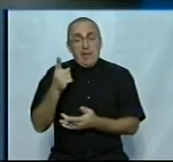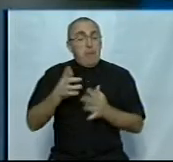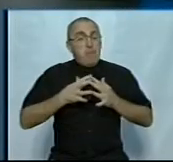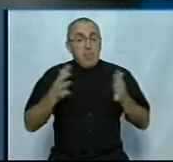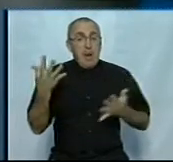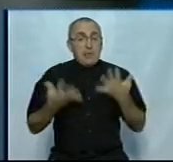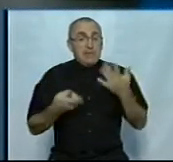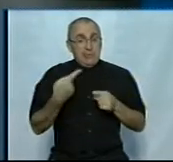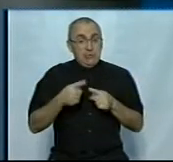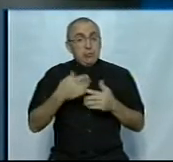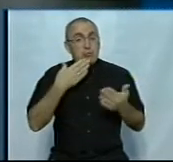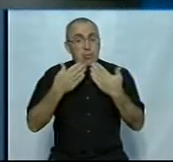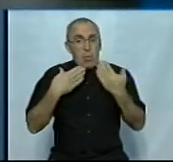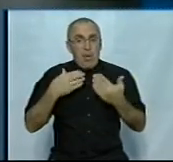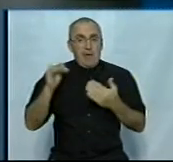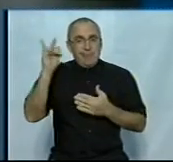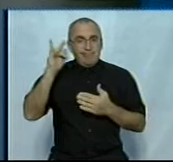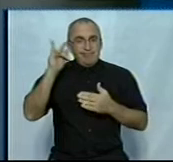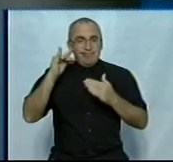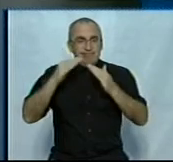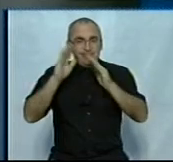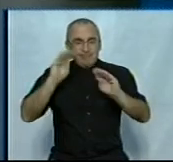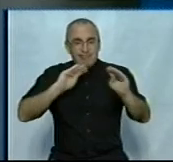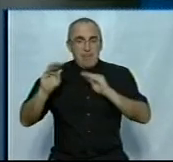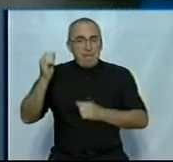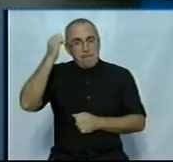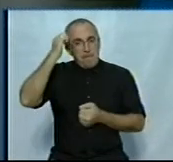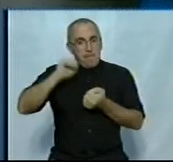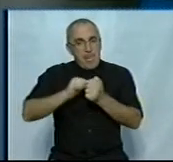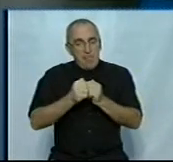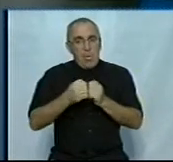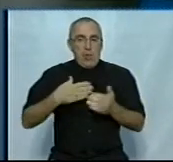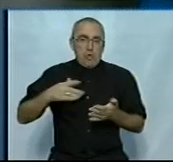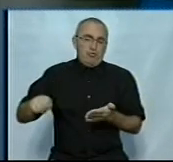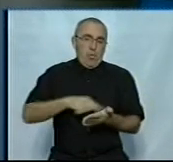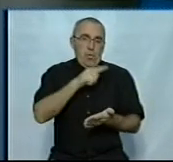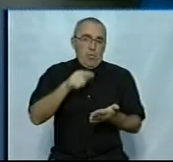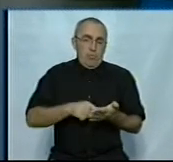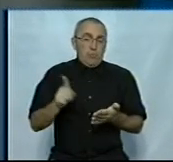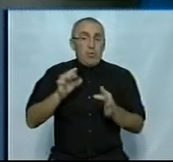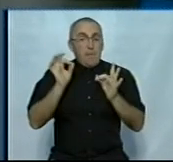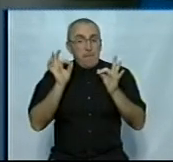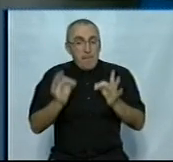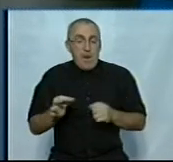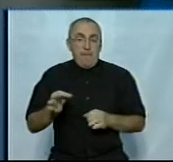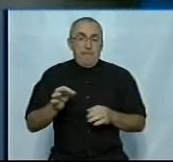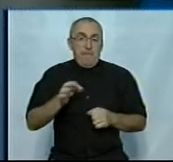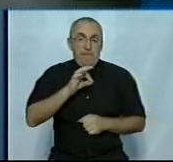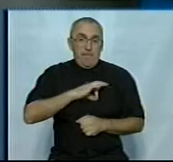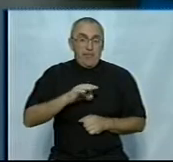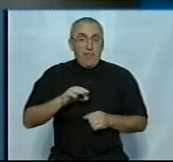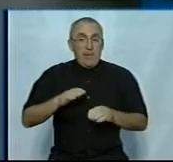якщо це стосується архітектурних пам'яток нашого міста. А от для того, щоб в правильний спосіб